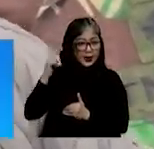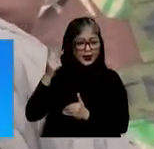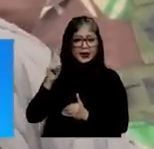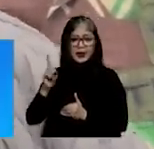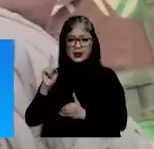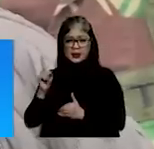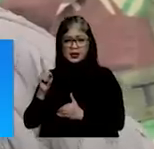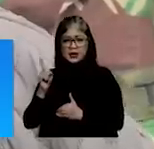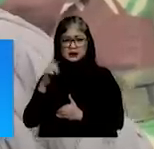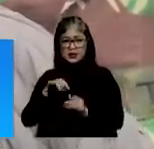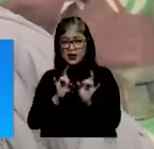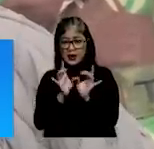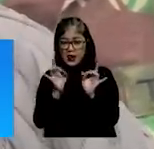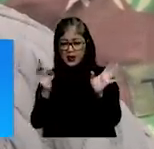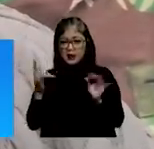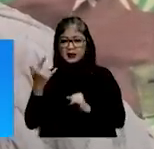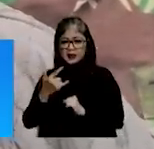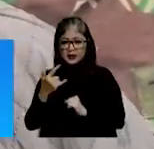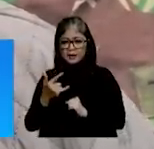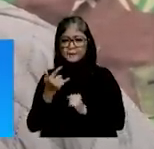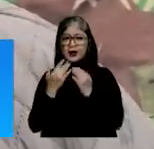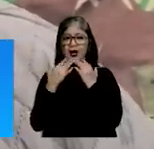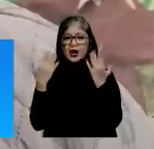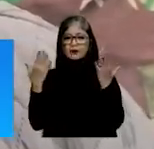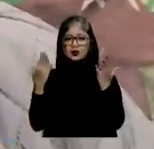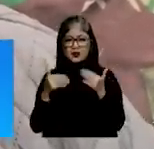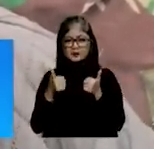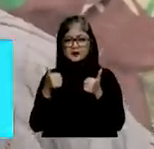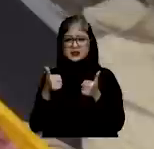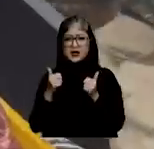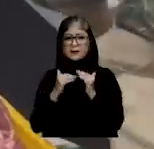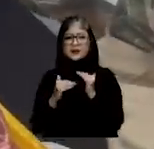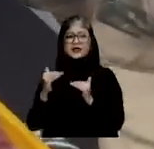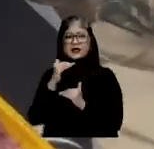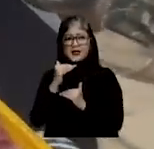dan lain-lain. Kita alhamdulillah masih bisa ada peningkatan sambil berkurban.